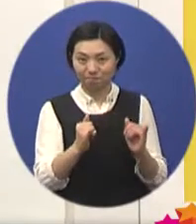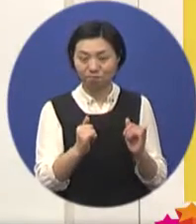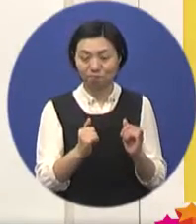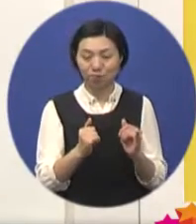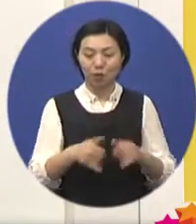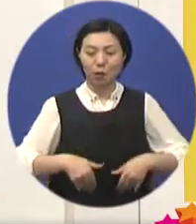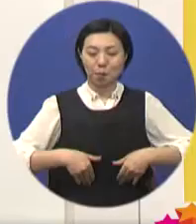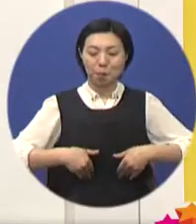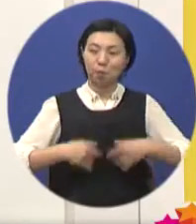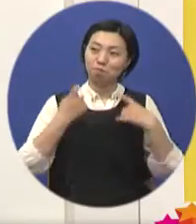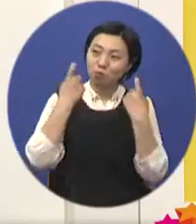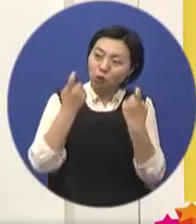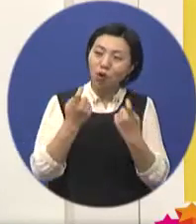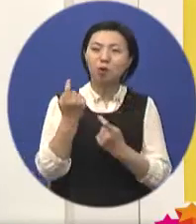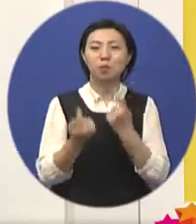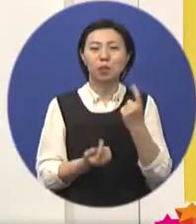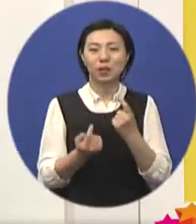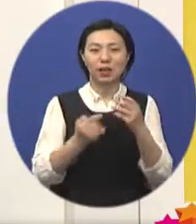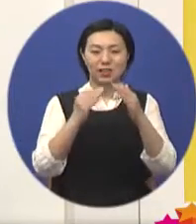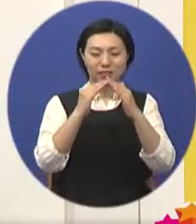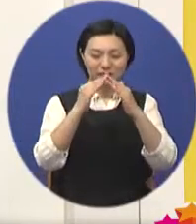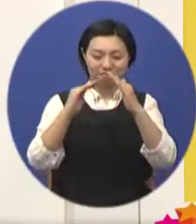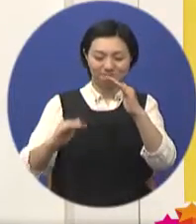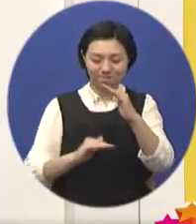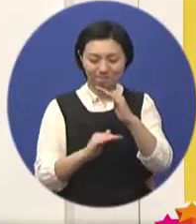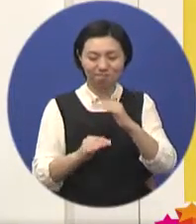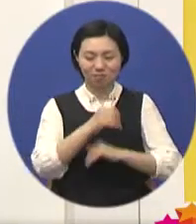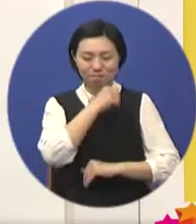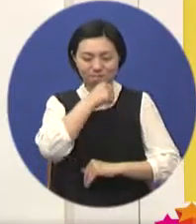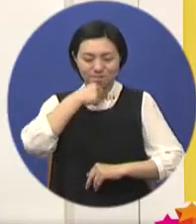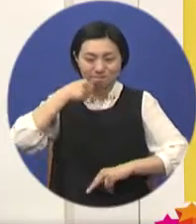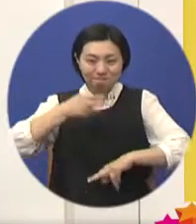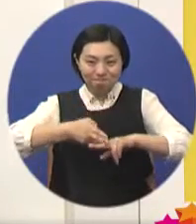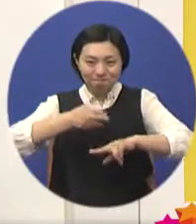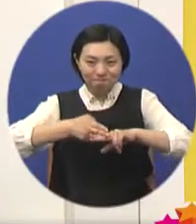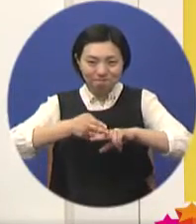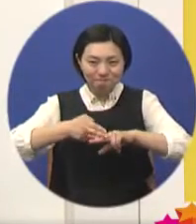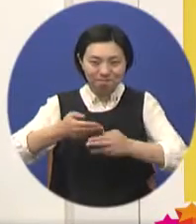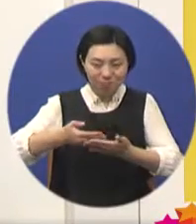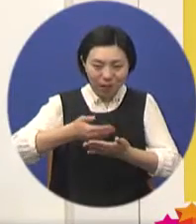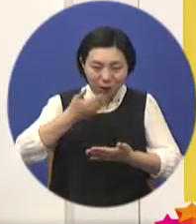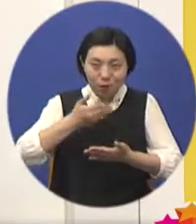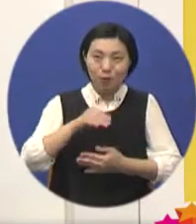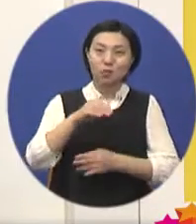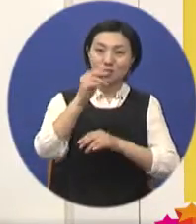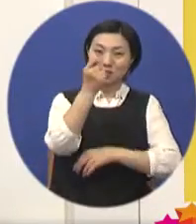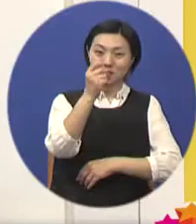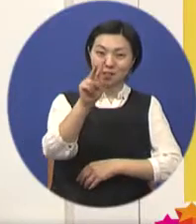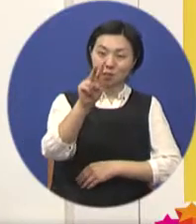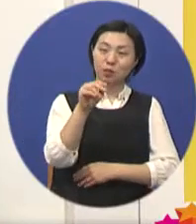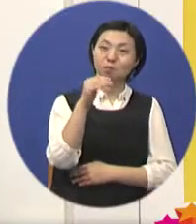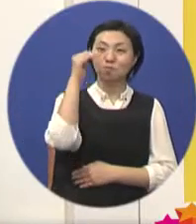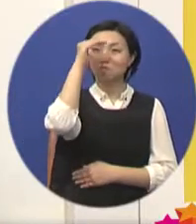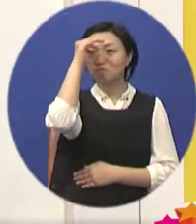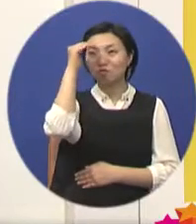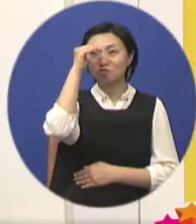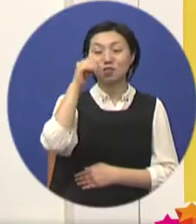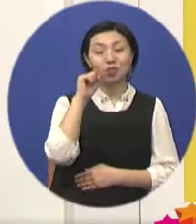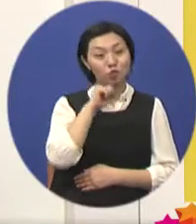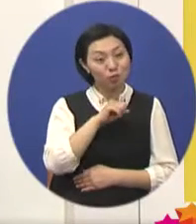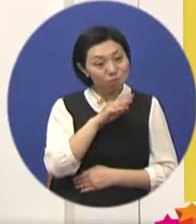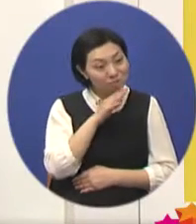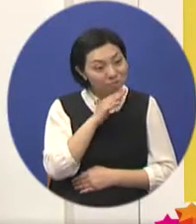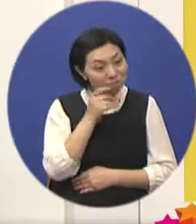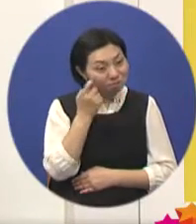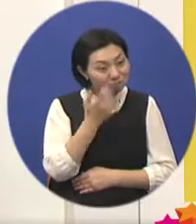가는 것보다도 네. 집에서 맛있는 음식 해 드시면서 그렇죠. 이렇게 방송 보시고 이게 또 유득히 취미이신 것 같아요. 막상